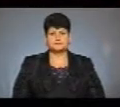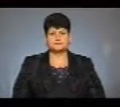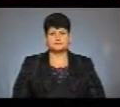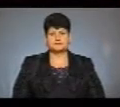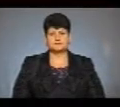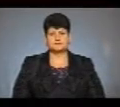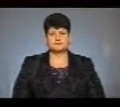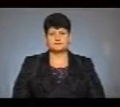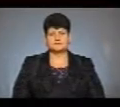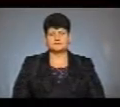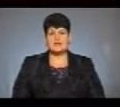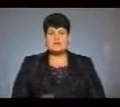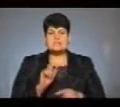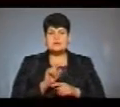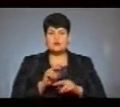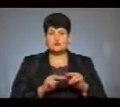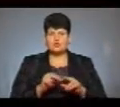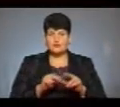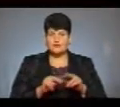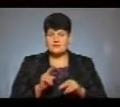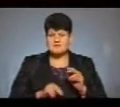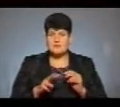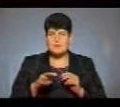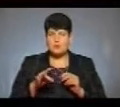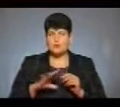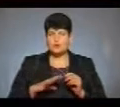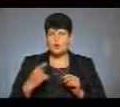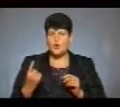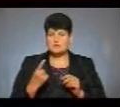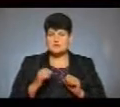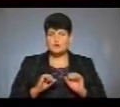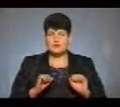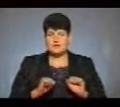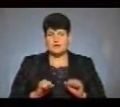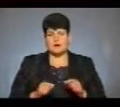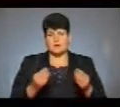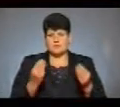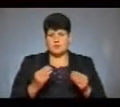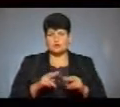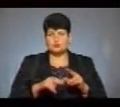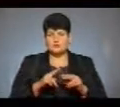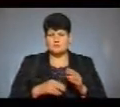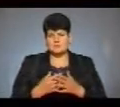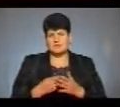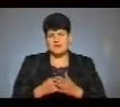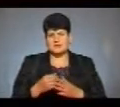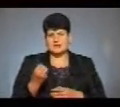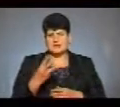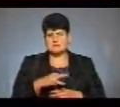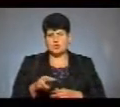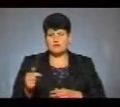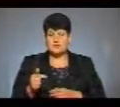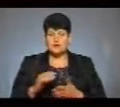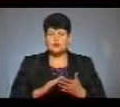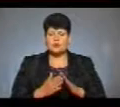Тернопільщина. Замовником будівництва меморіалу було обласне управління капітального будівництва. Вартість – близько 13 мільйонів гривень. Договір